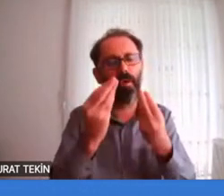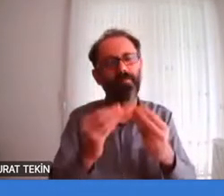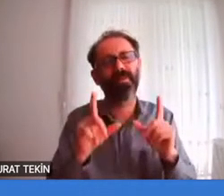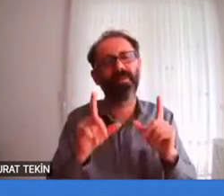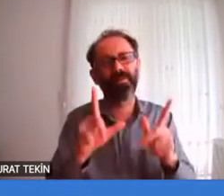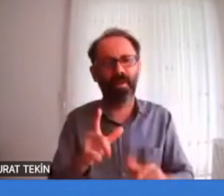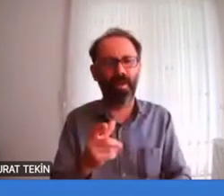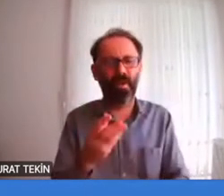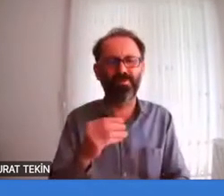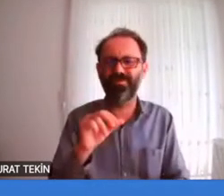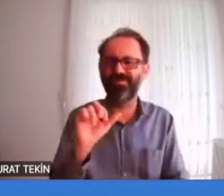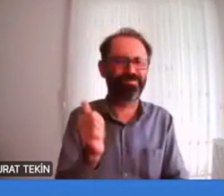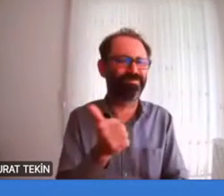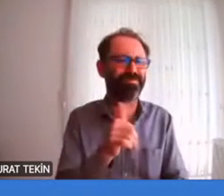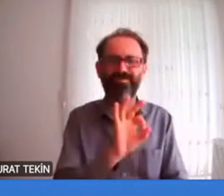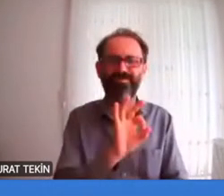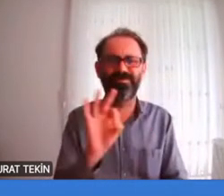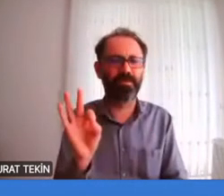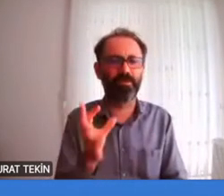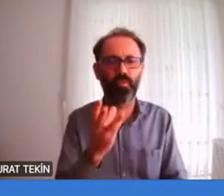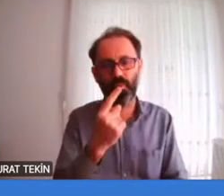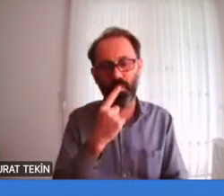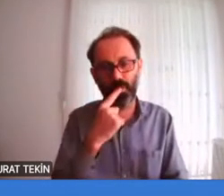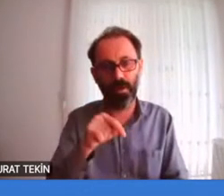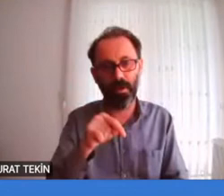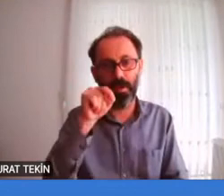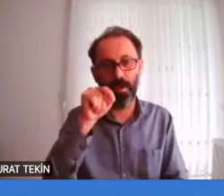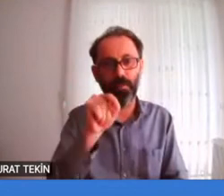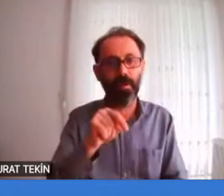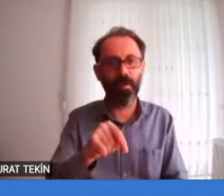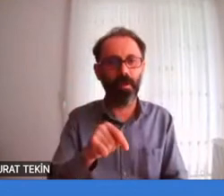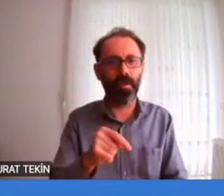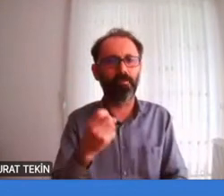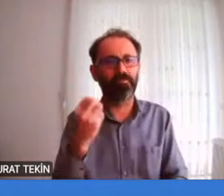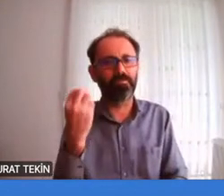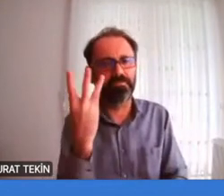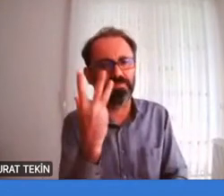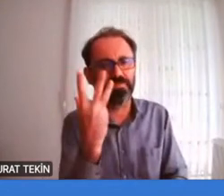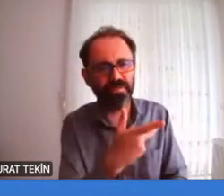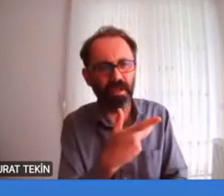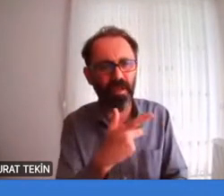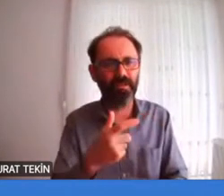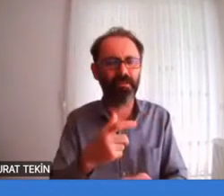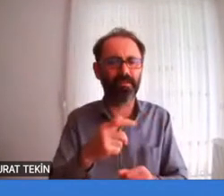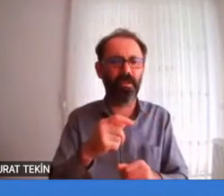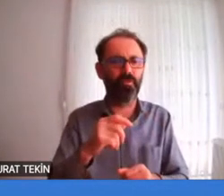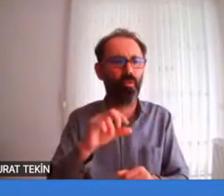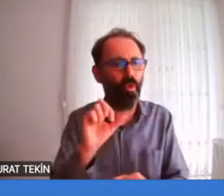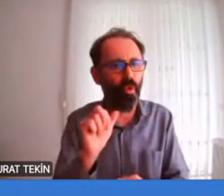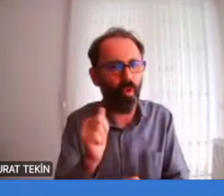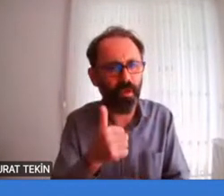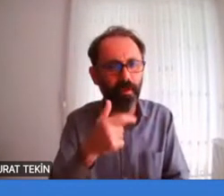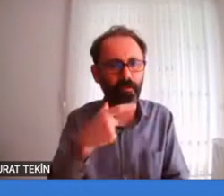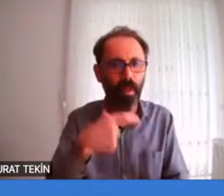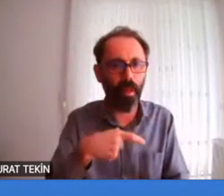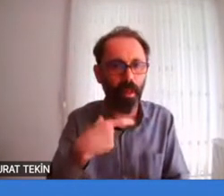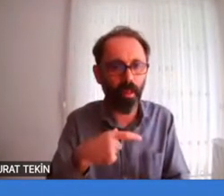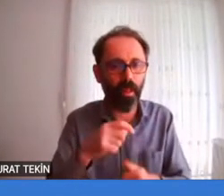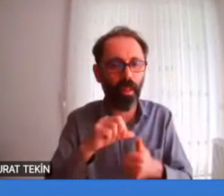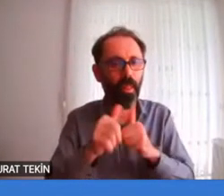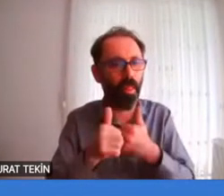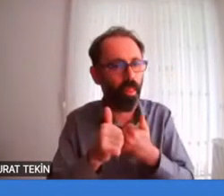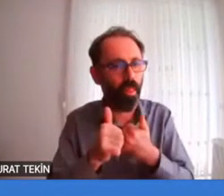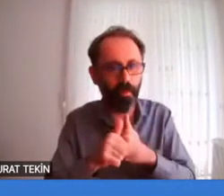çok fazla değildir. Yani genellikle bu böyledir. Birkaç tane damar yakalanır ve bu damar üzerinden gider.